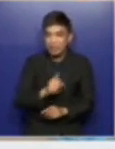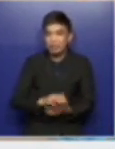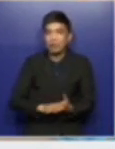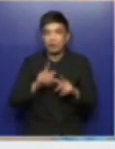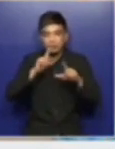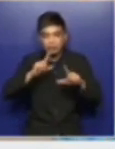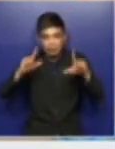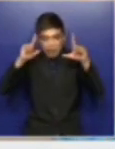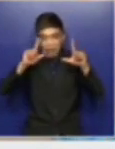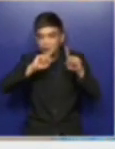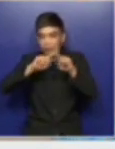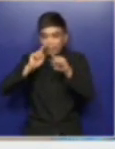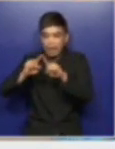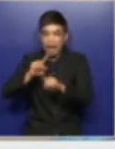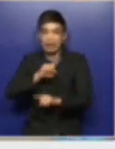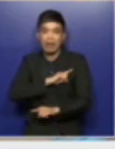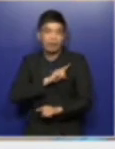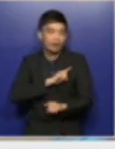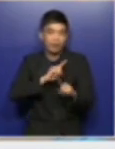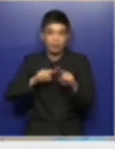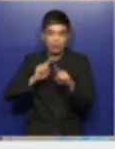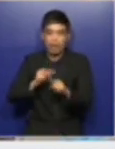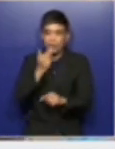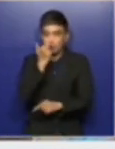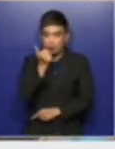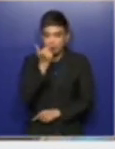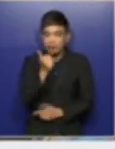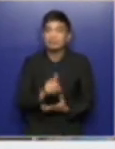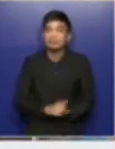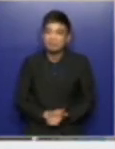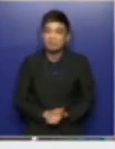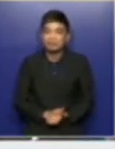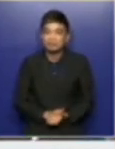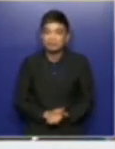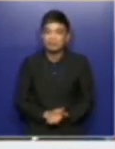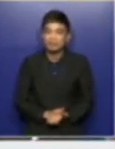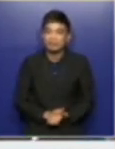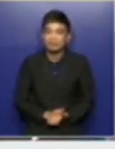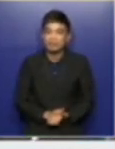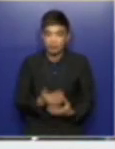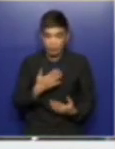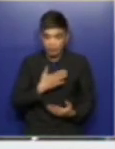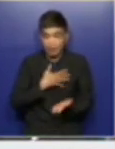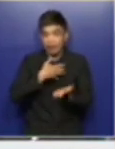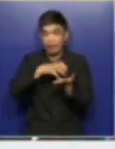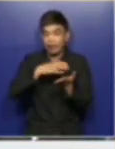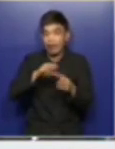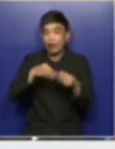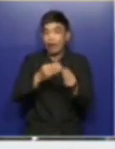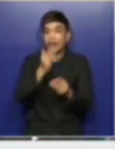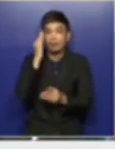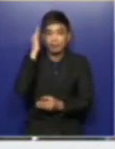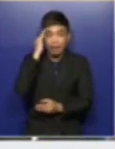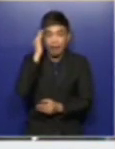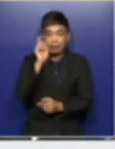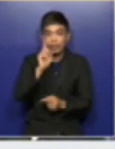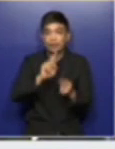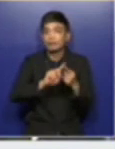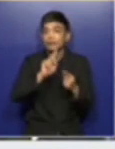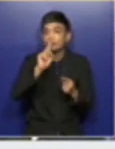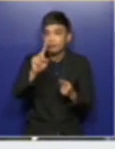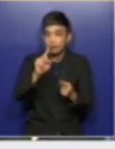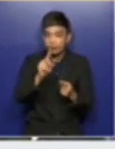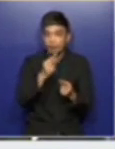ำหน้าที่ประเด็นที่ผมจะขออนุญาตนำเรียนท่านประธานครับในเรื่องที่หนึ่งครับผมตรวจสอบ